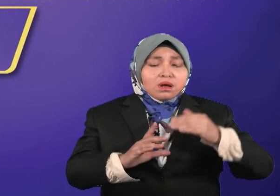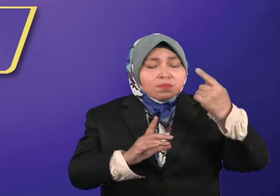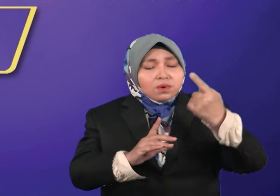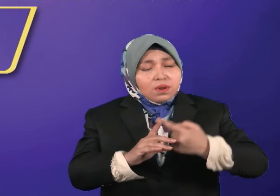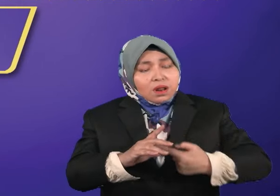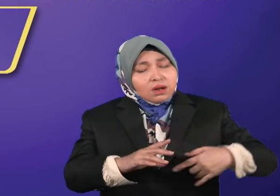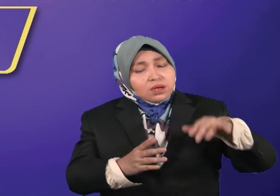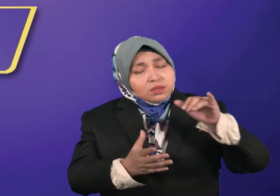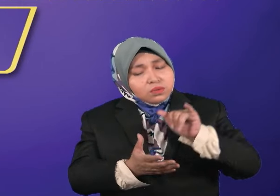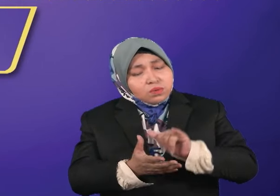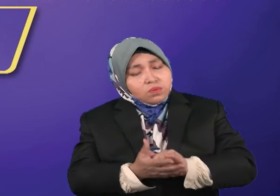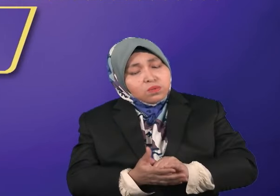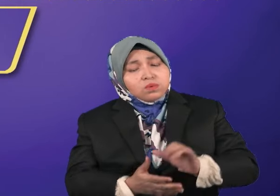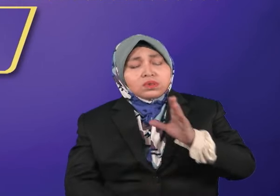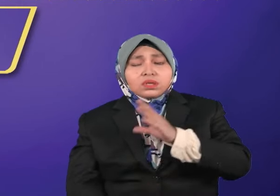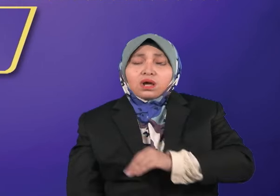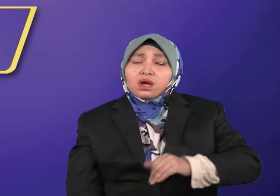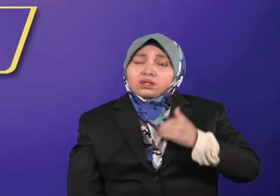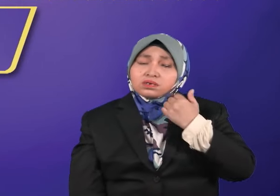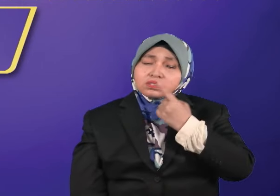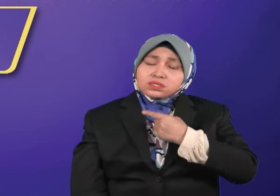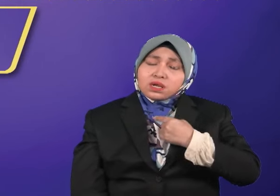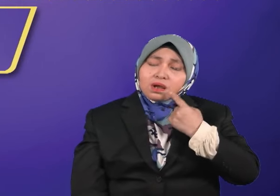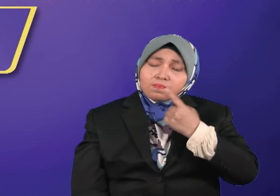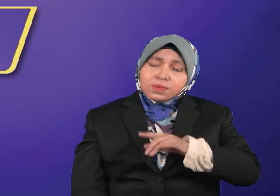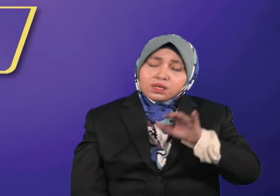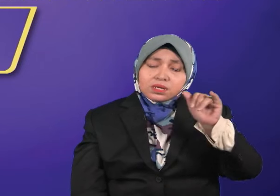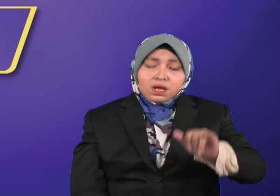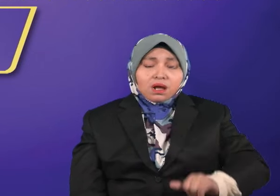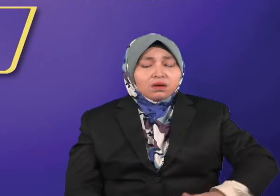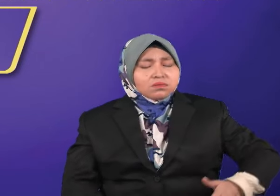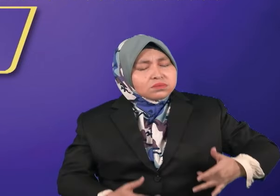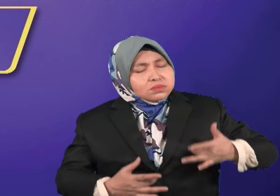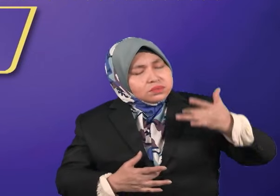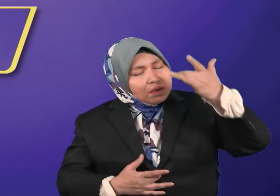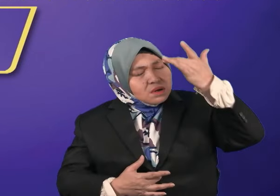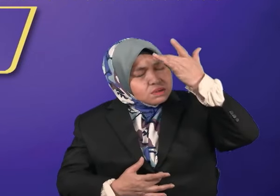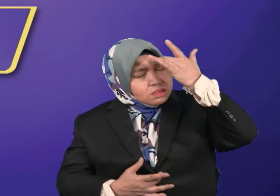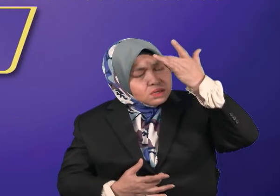فعدة من أيام أخر.